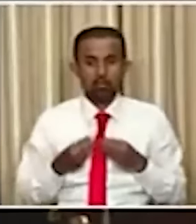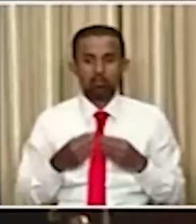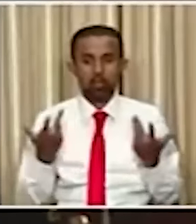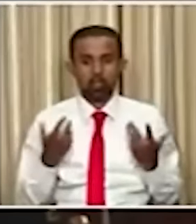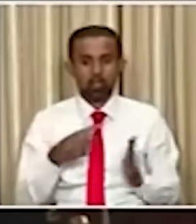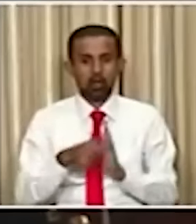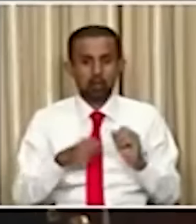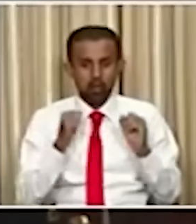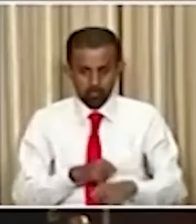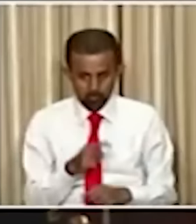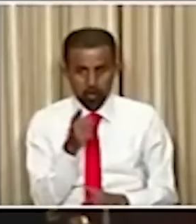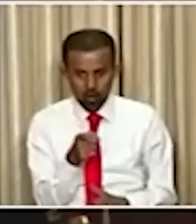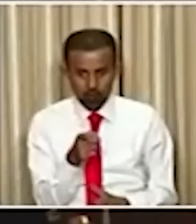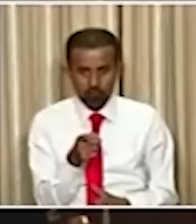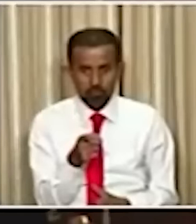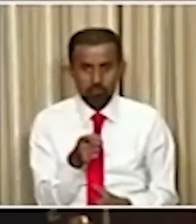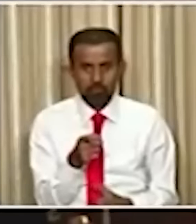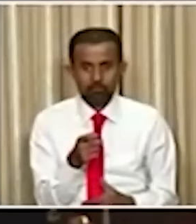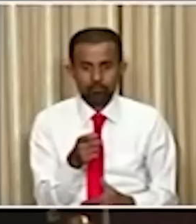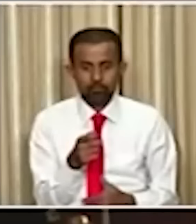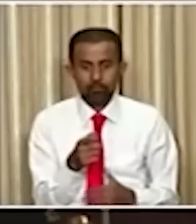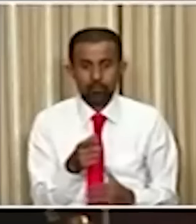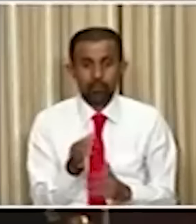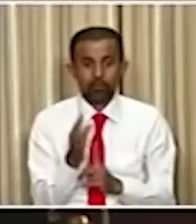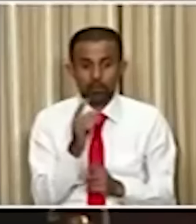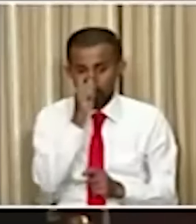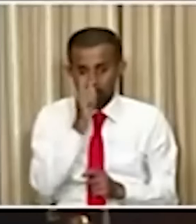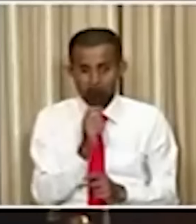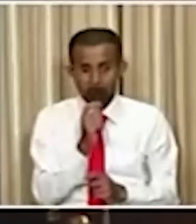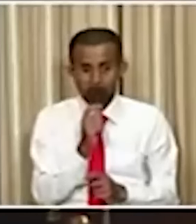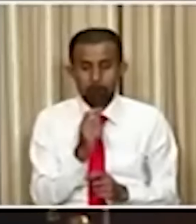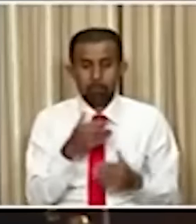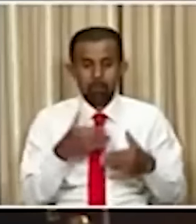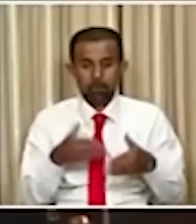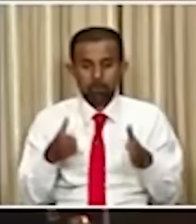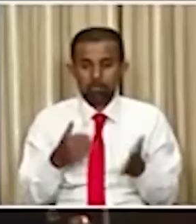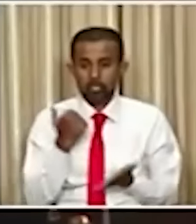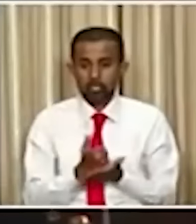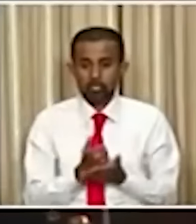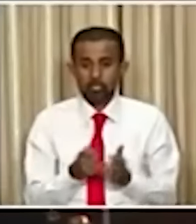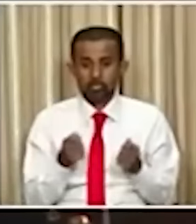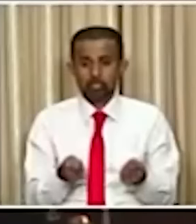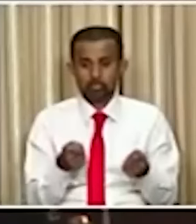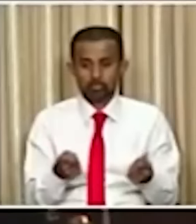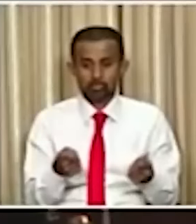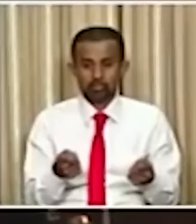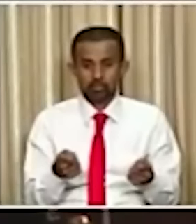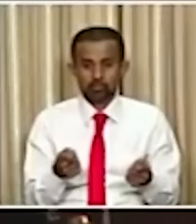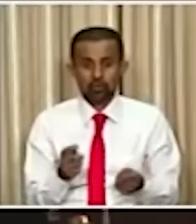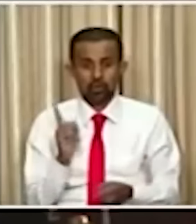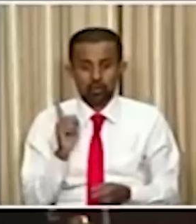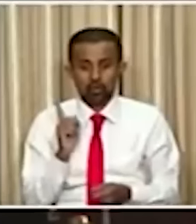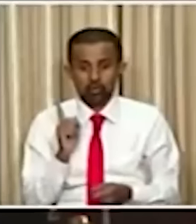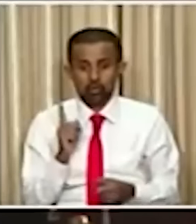Kadagan Vedna Saukya Arbudiya Kekka En Sagaru Sabhapathumani Cabinet Sunday Sidripat Karabu